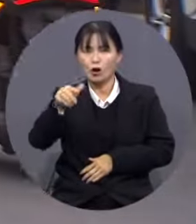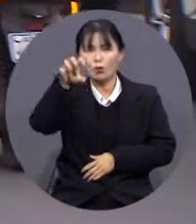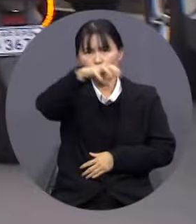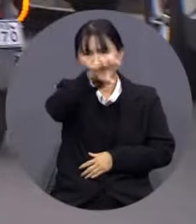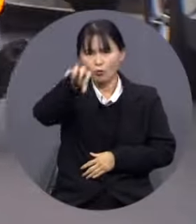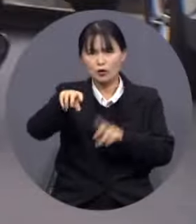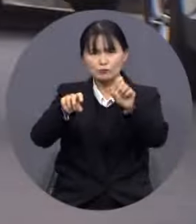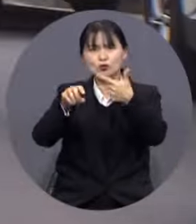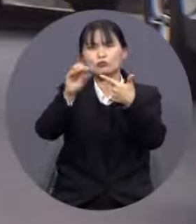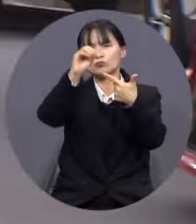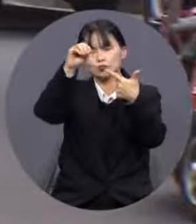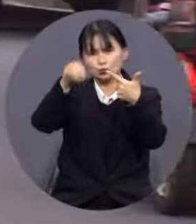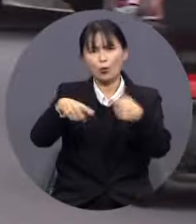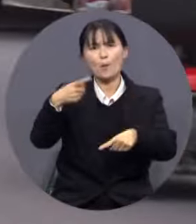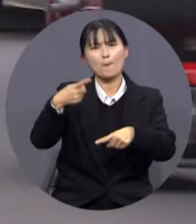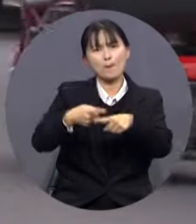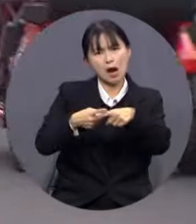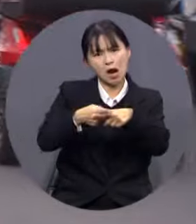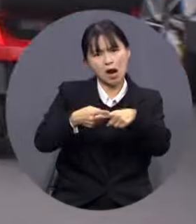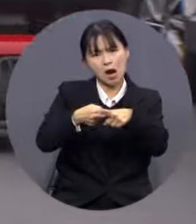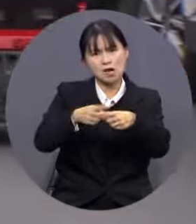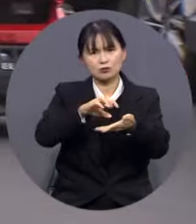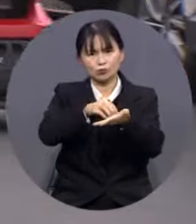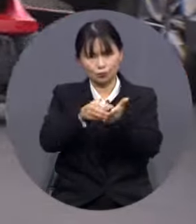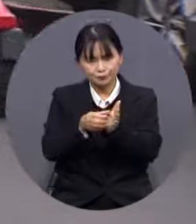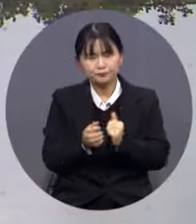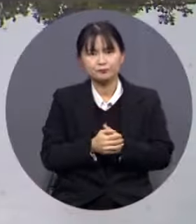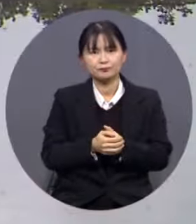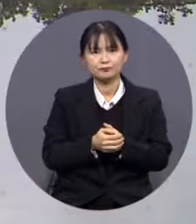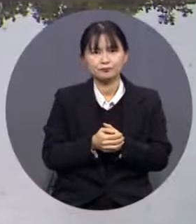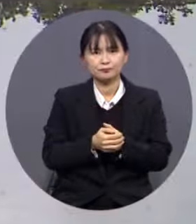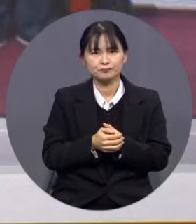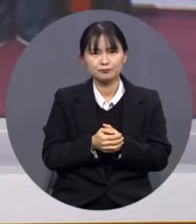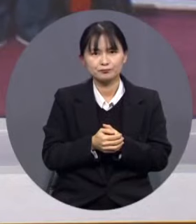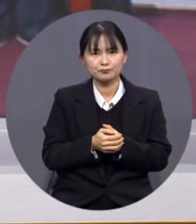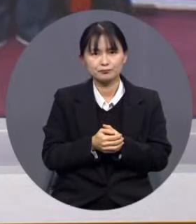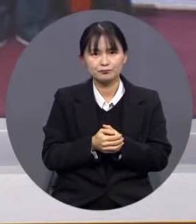16%로 절반 수준에 머물렀습니다.